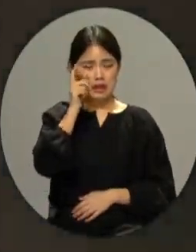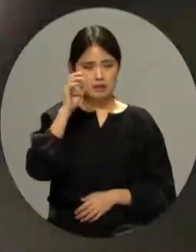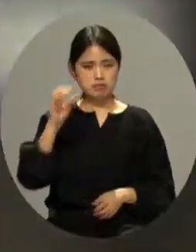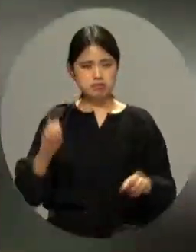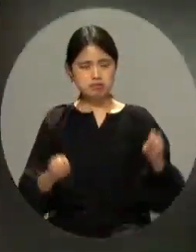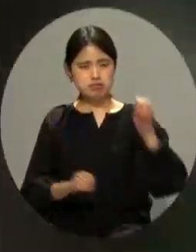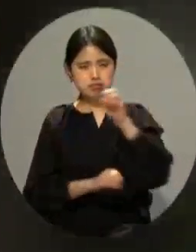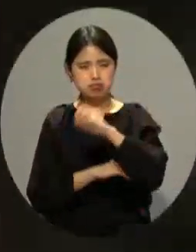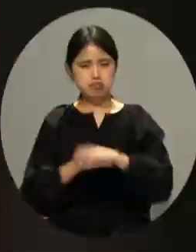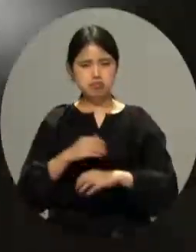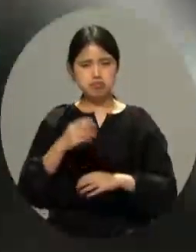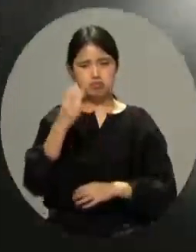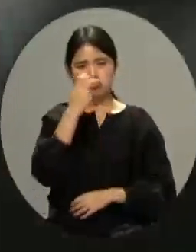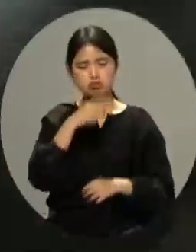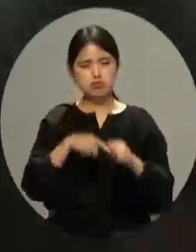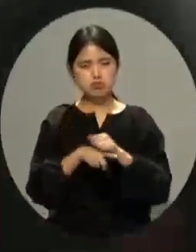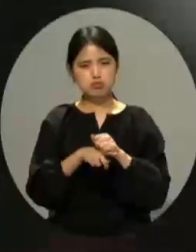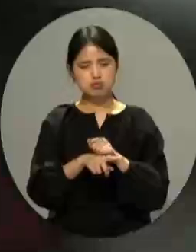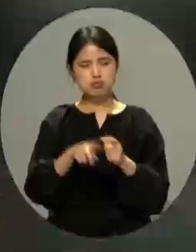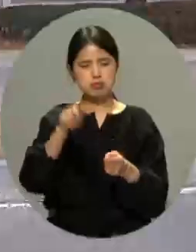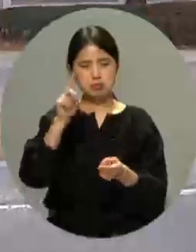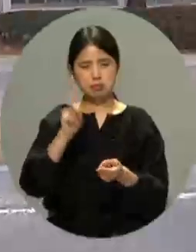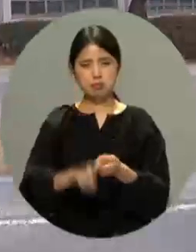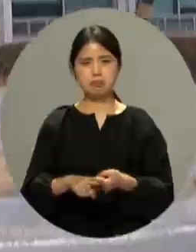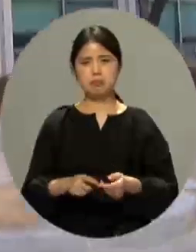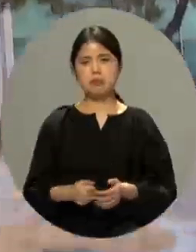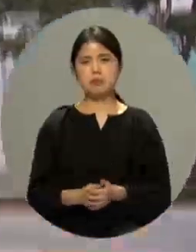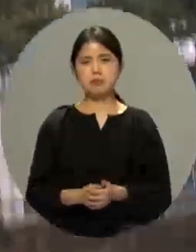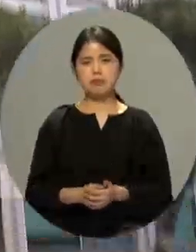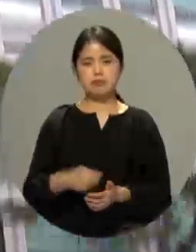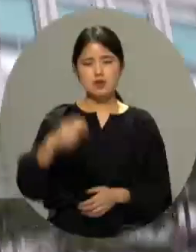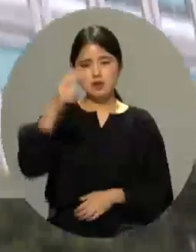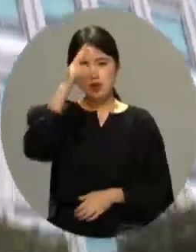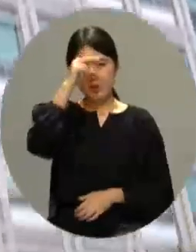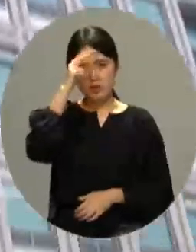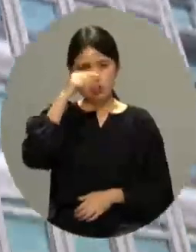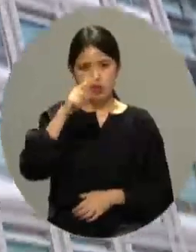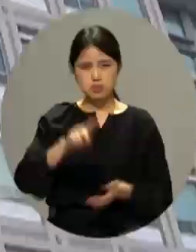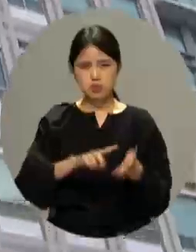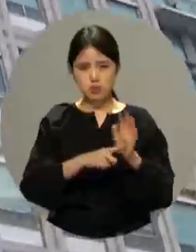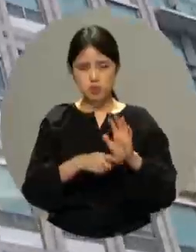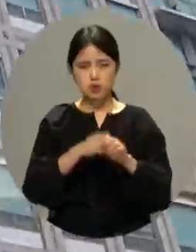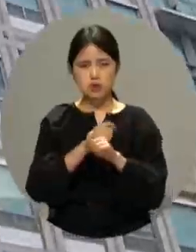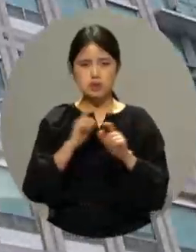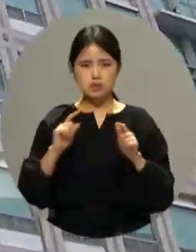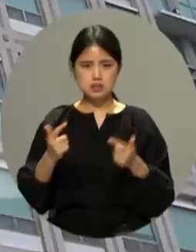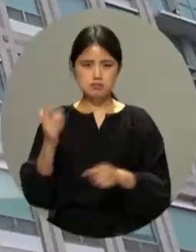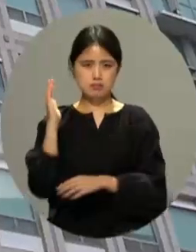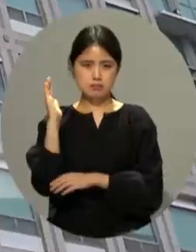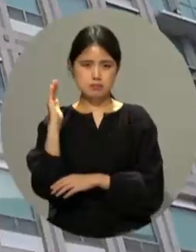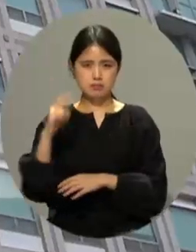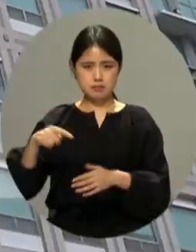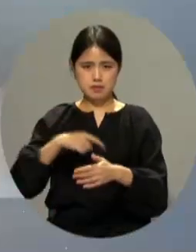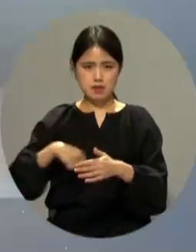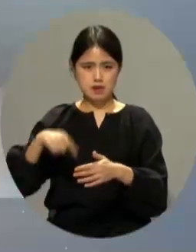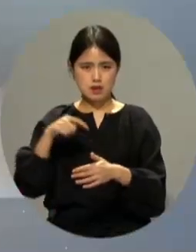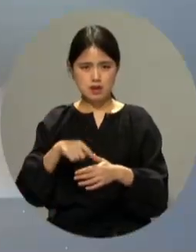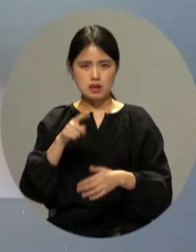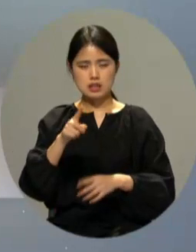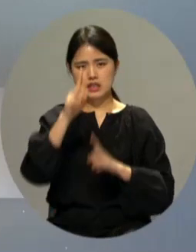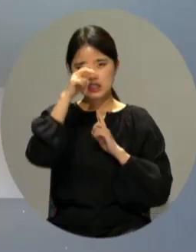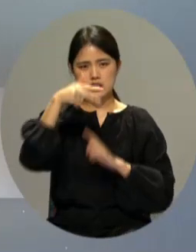수사는 진척을 보이지 못하고 있습니다 경찰이 비공식적으로 브리핑을 열고 이승만이 용의자로 지목한